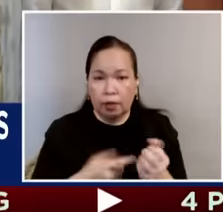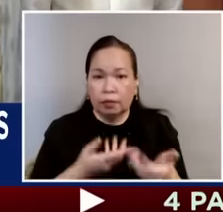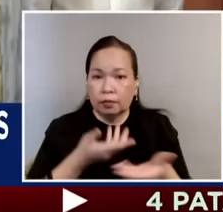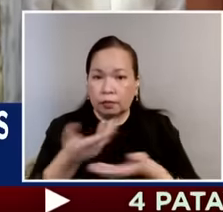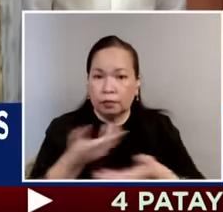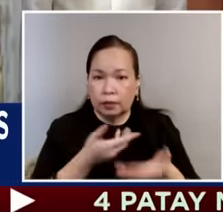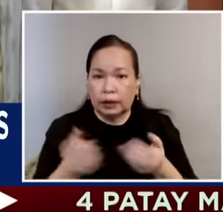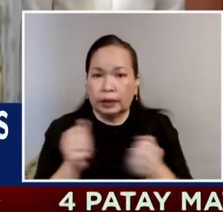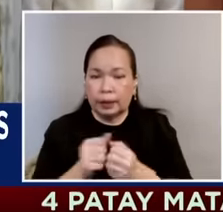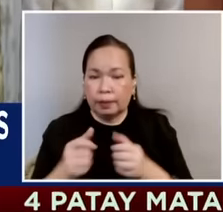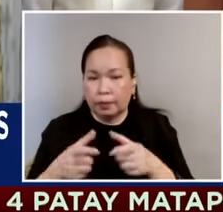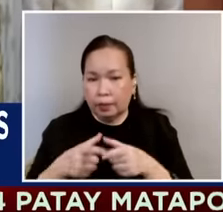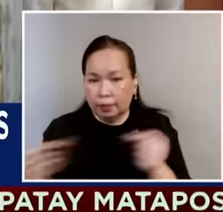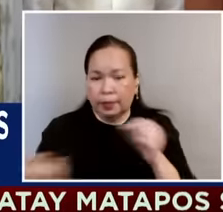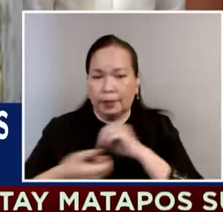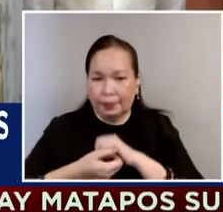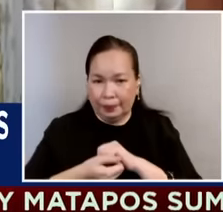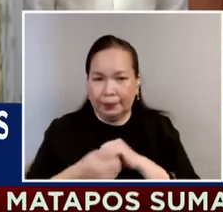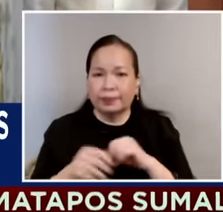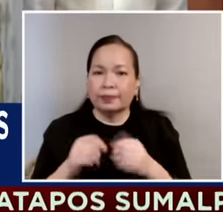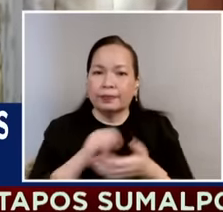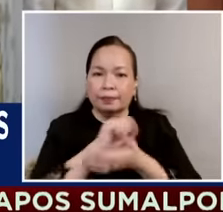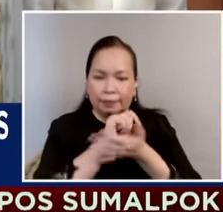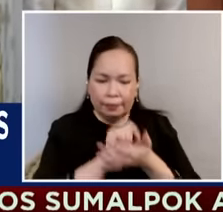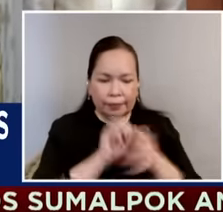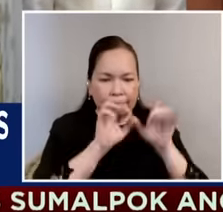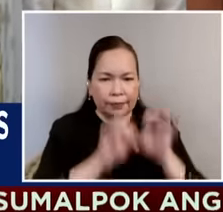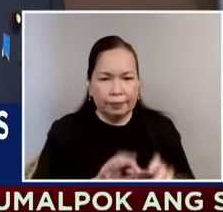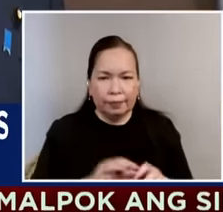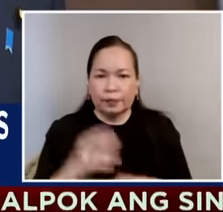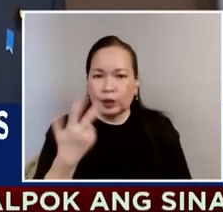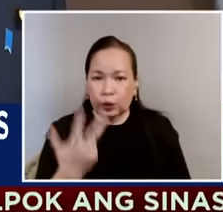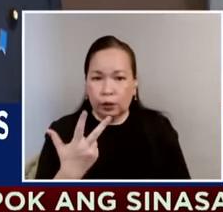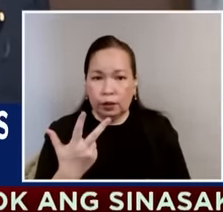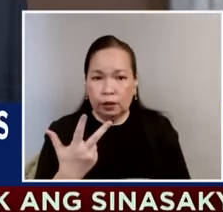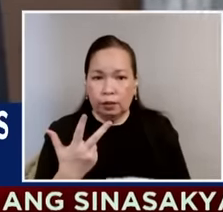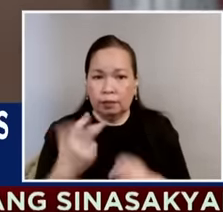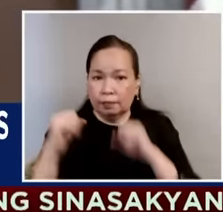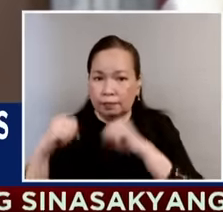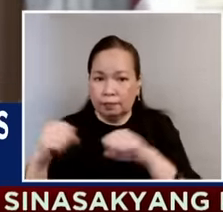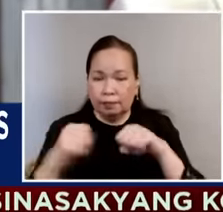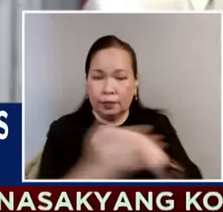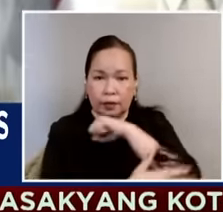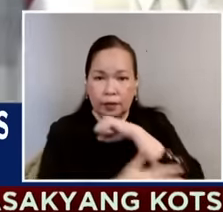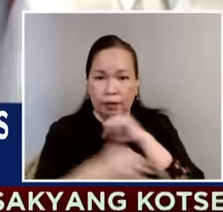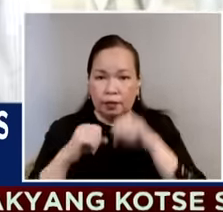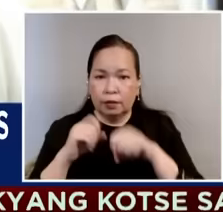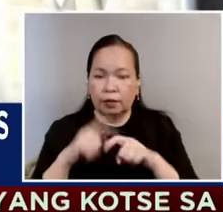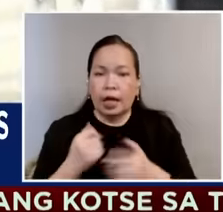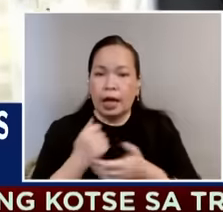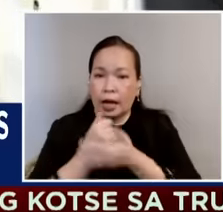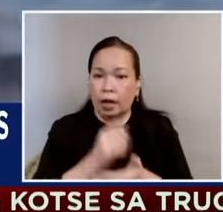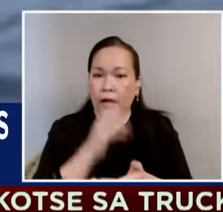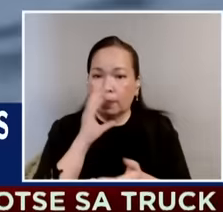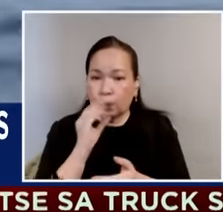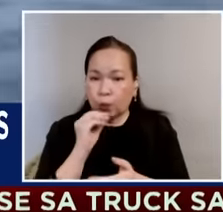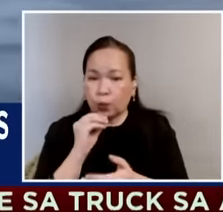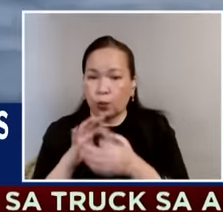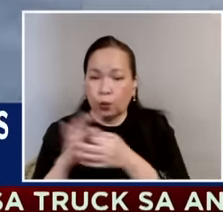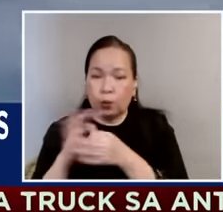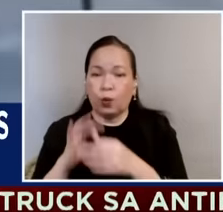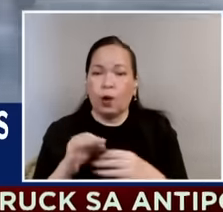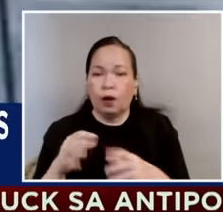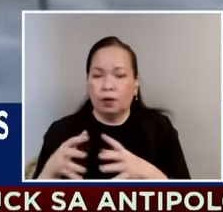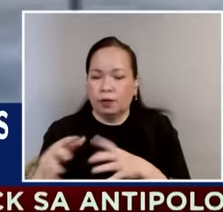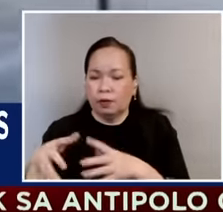Japan. Nagsimula na ring balangkasin ang isang trilateral agreement para naman sa pagtutulungan ng Pilipinas, Amerika at Japan. Ilang